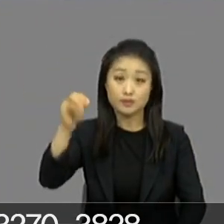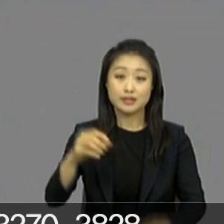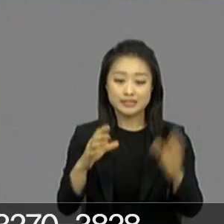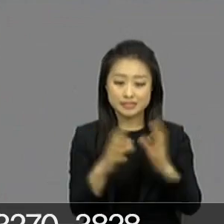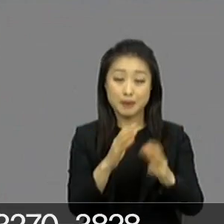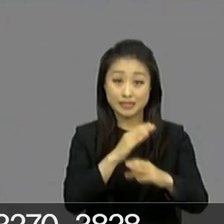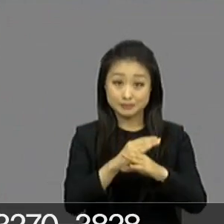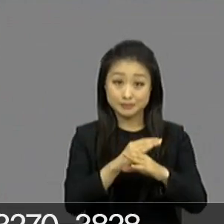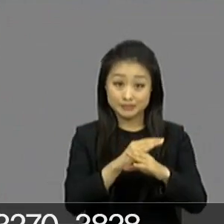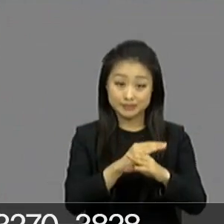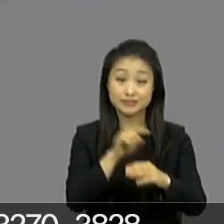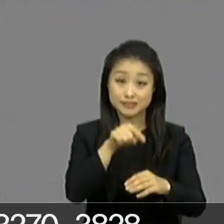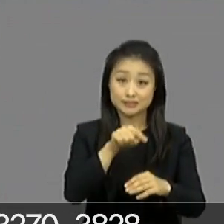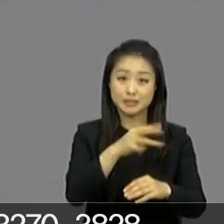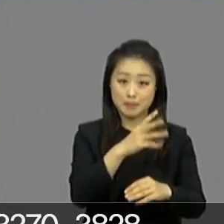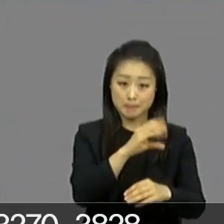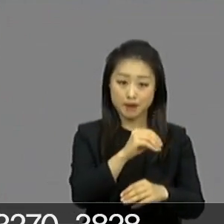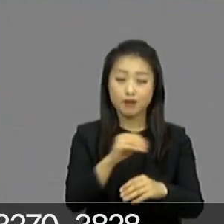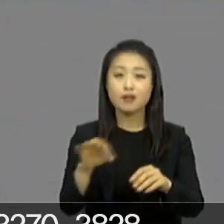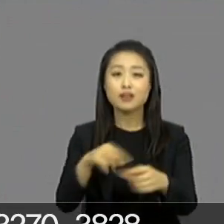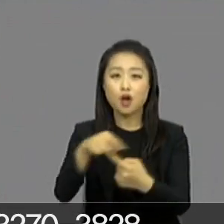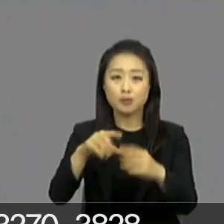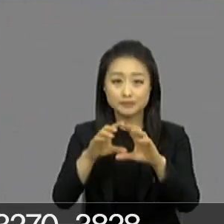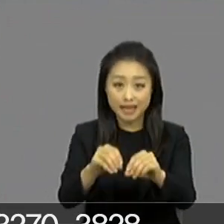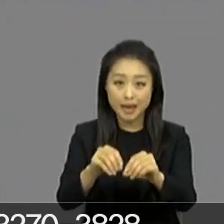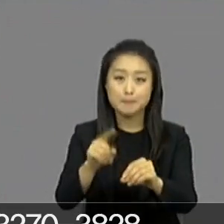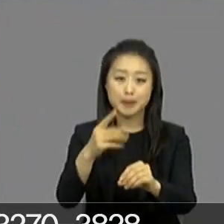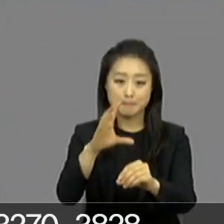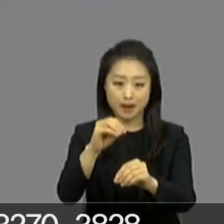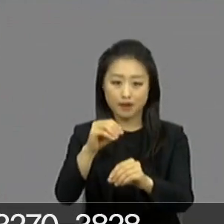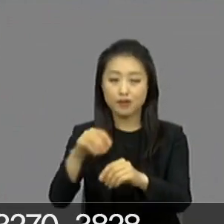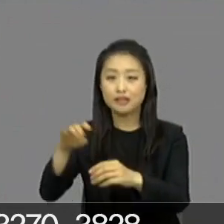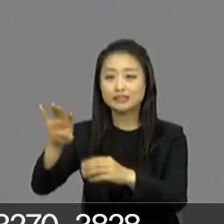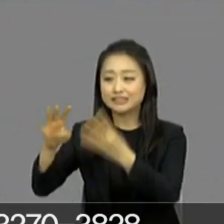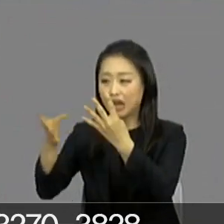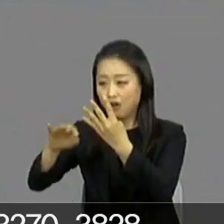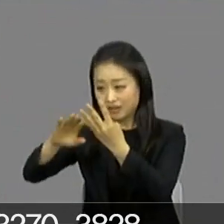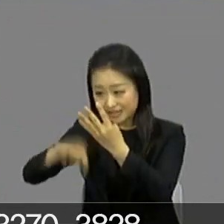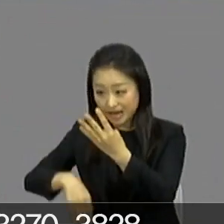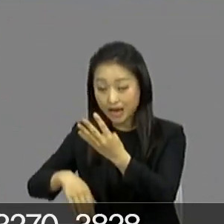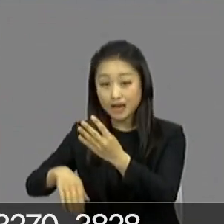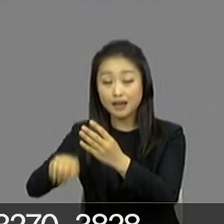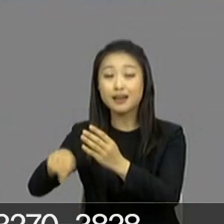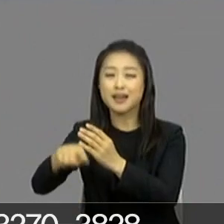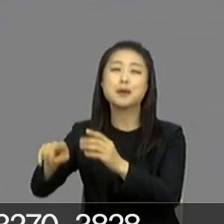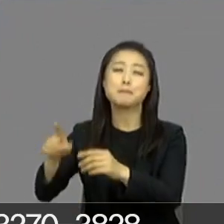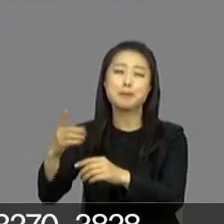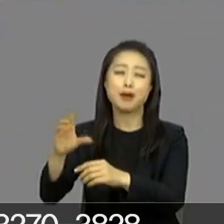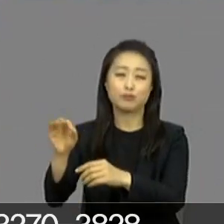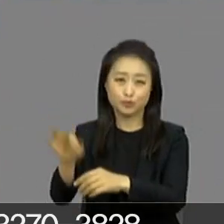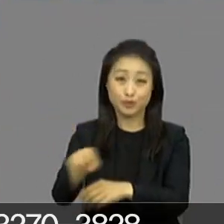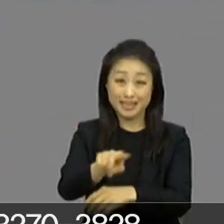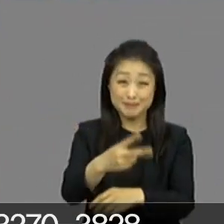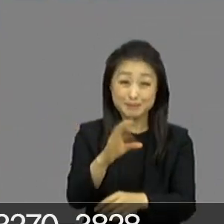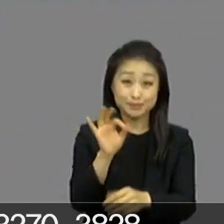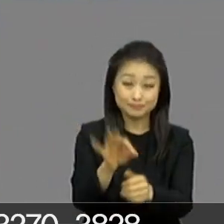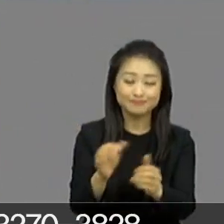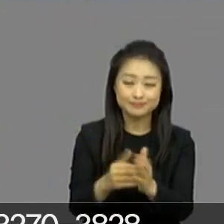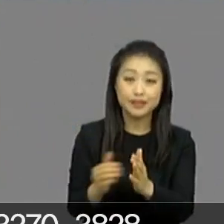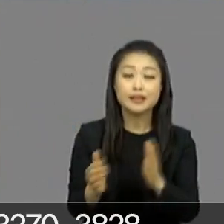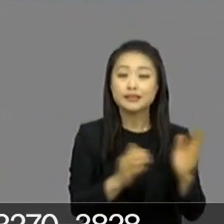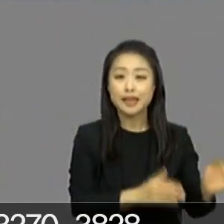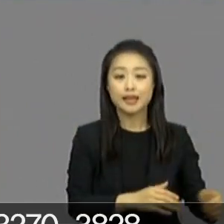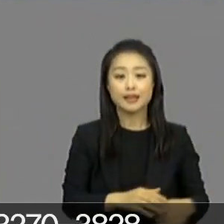역정 200만원 영업제한 업종 백만원 연매출 4억 개의 소상공인이 이렇게나 같거든요 4 어 그런데